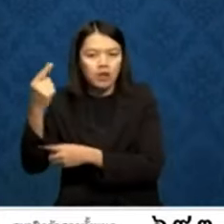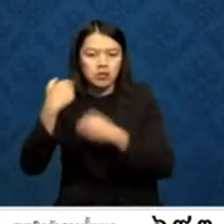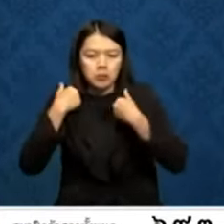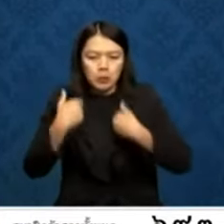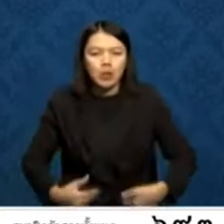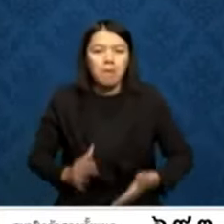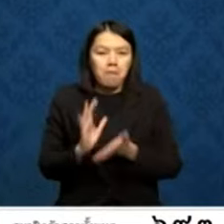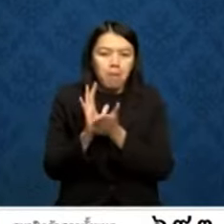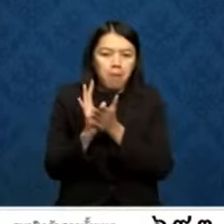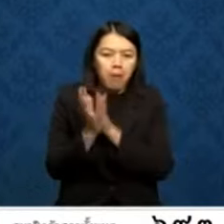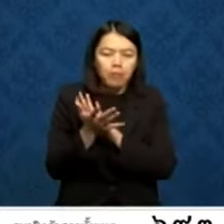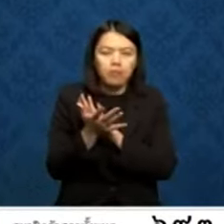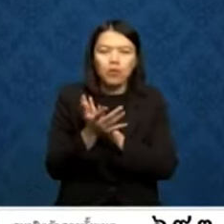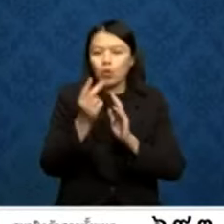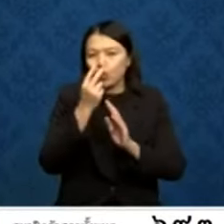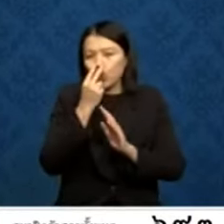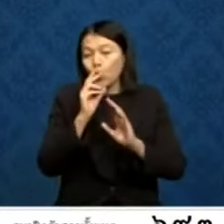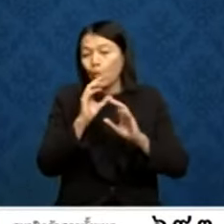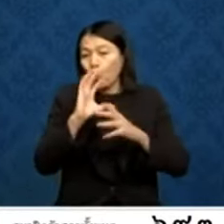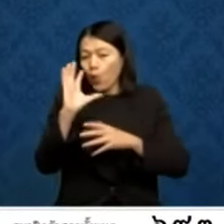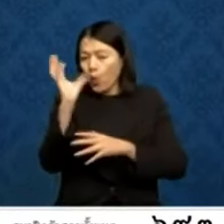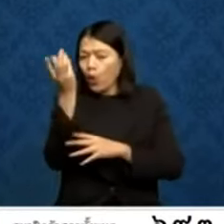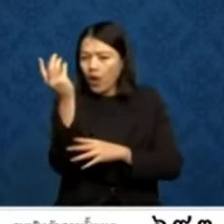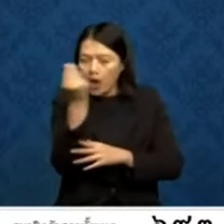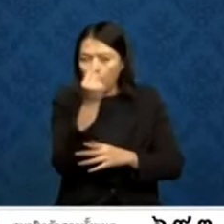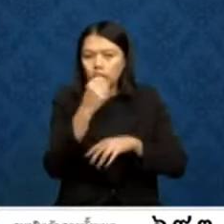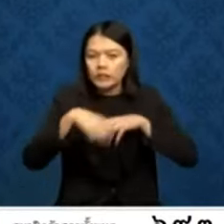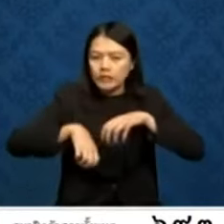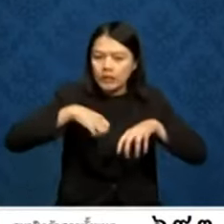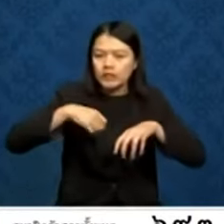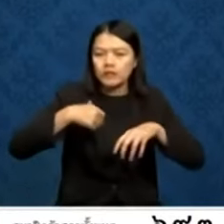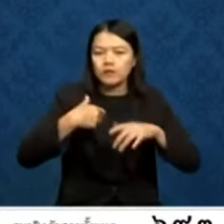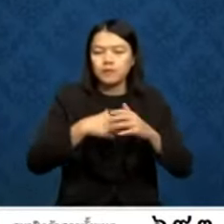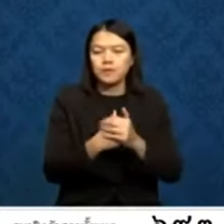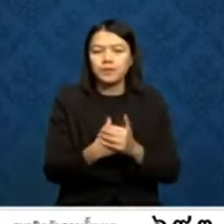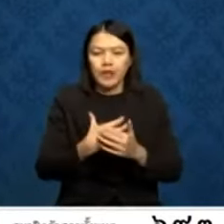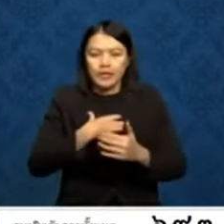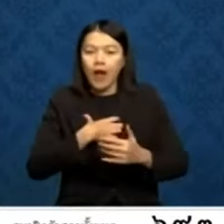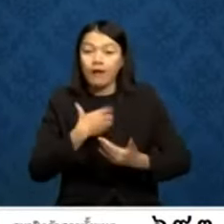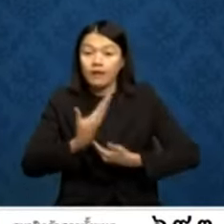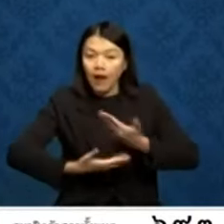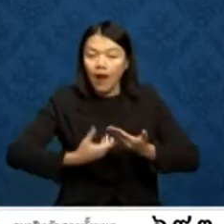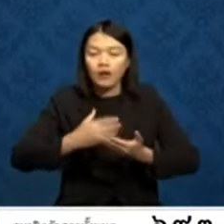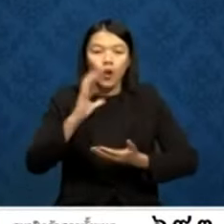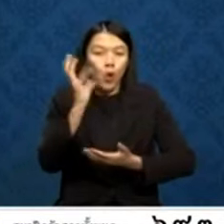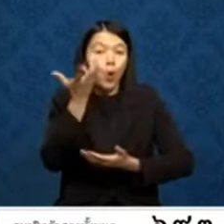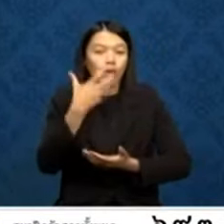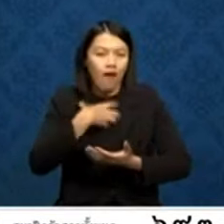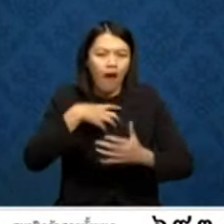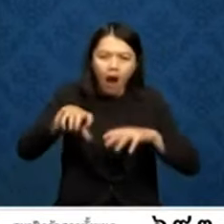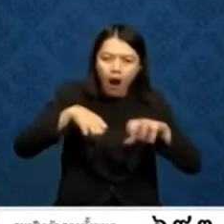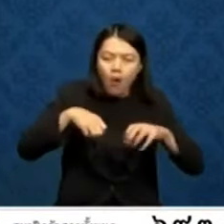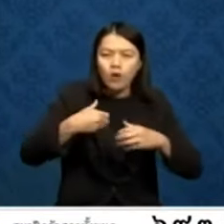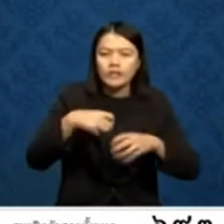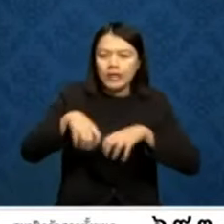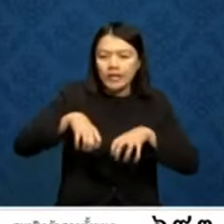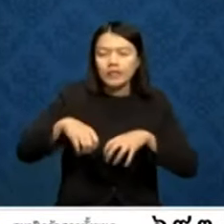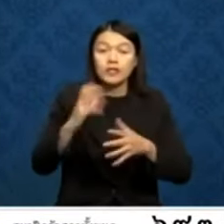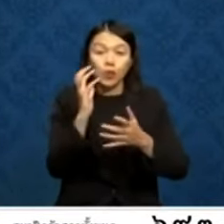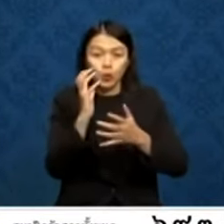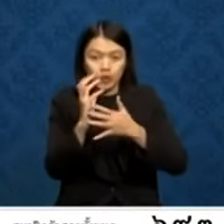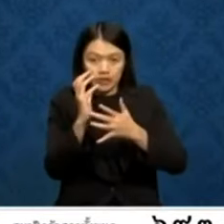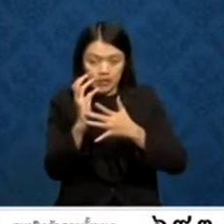ทันต่อการเปลี่ยนแปลงที่รวดเร็วของความต้องการของผู้บริโภคด้วยการใช้เทคโนโล